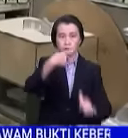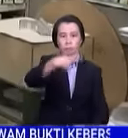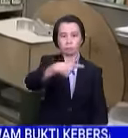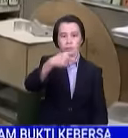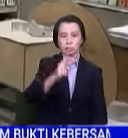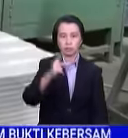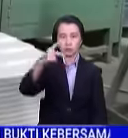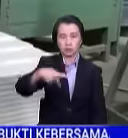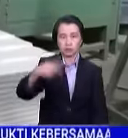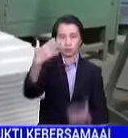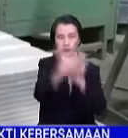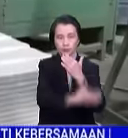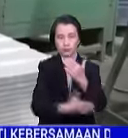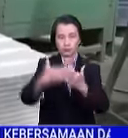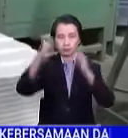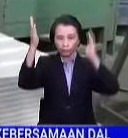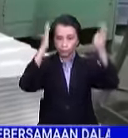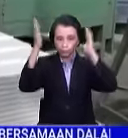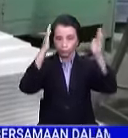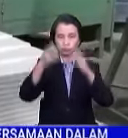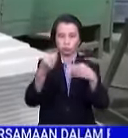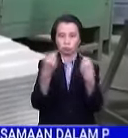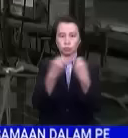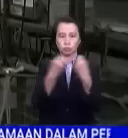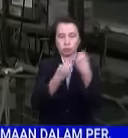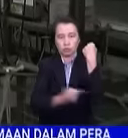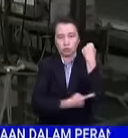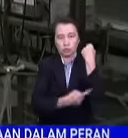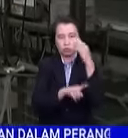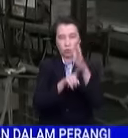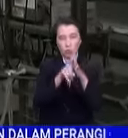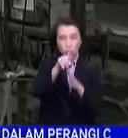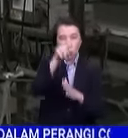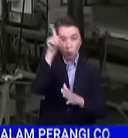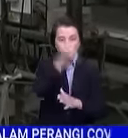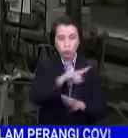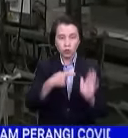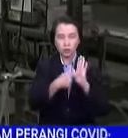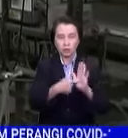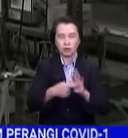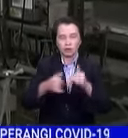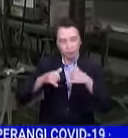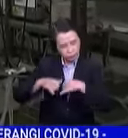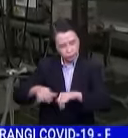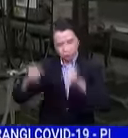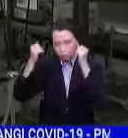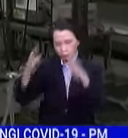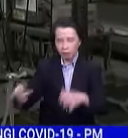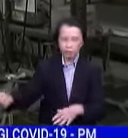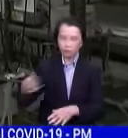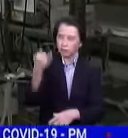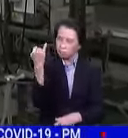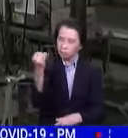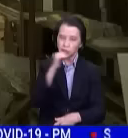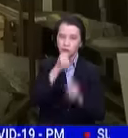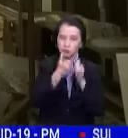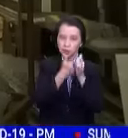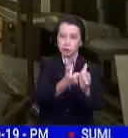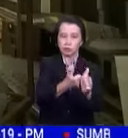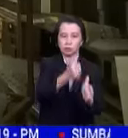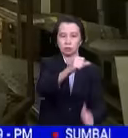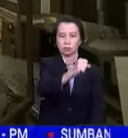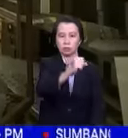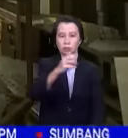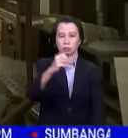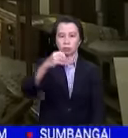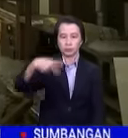Pergerakan Penuh di seluruh negara. Jumlah kompaun yang agak tinggi ini menunjukkan masih ramai yang tidak mematuhi SOP